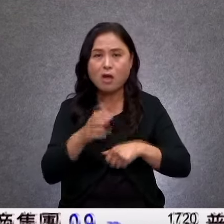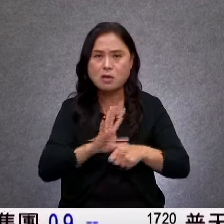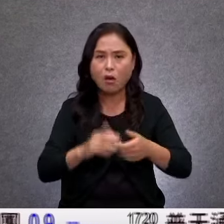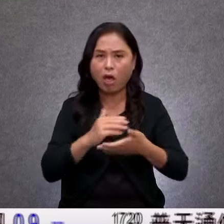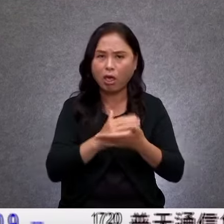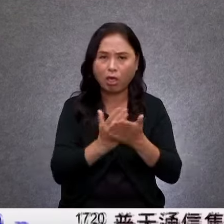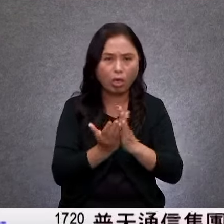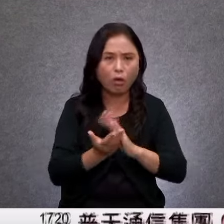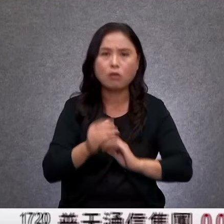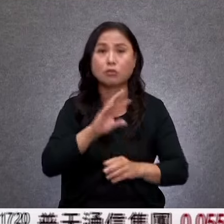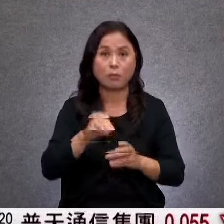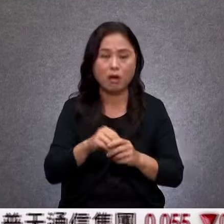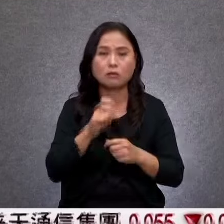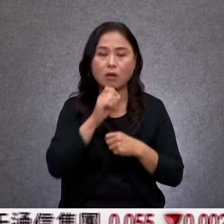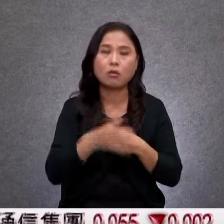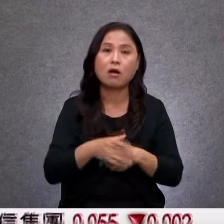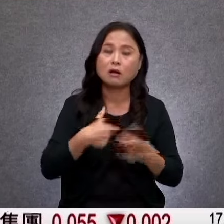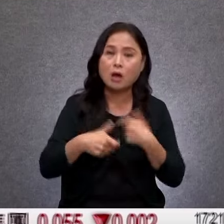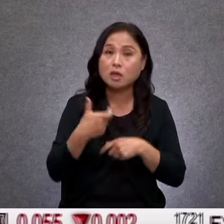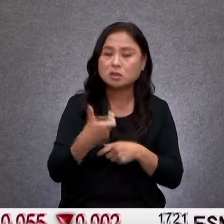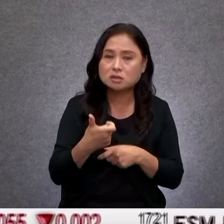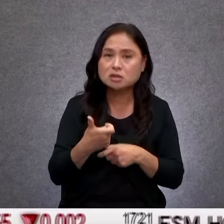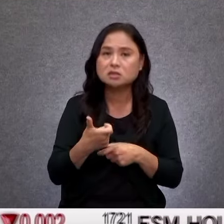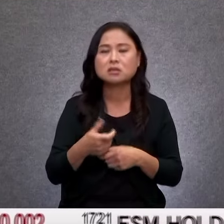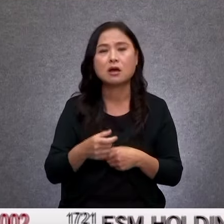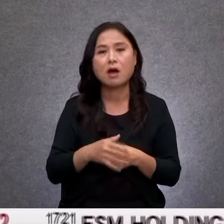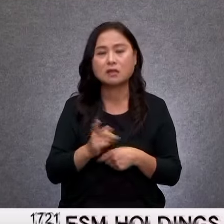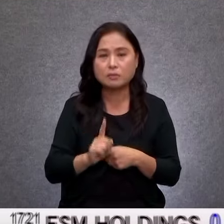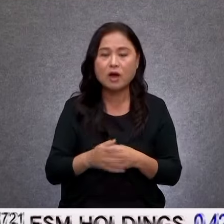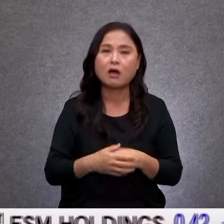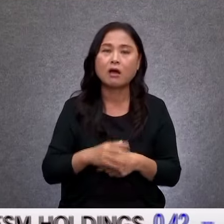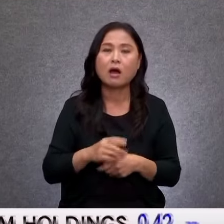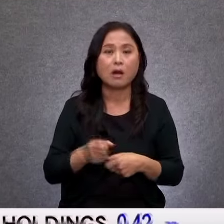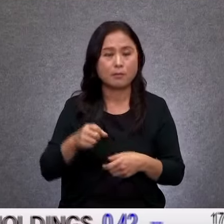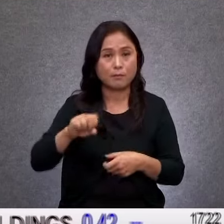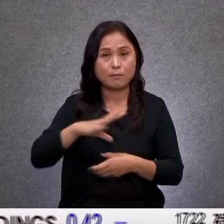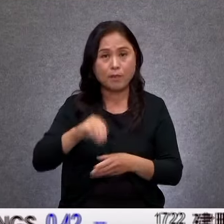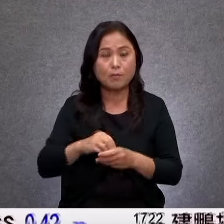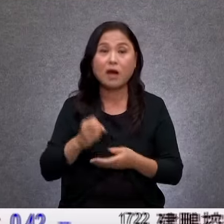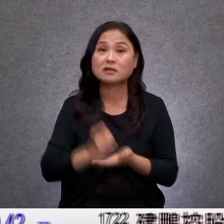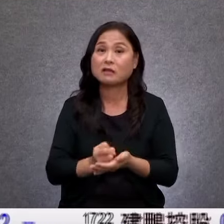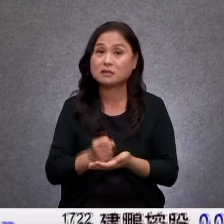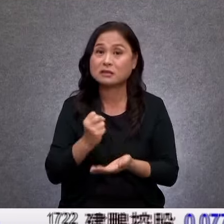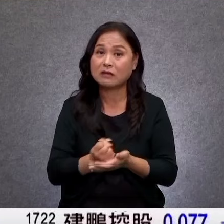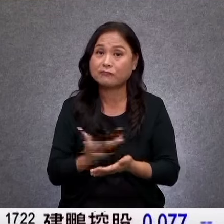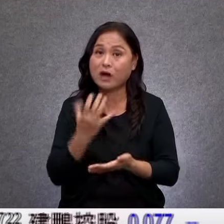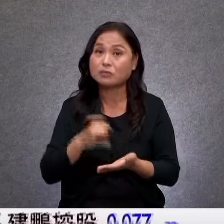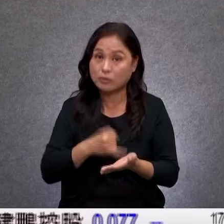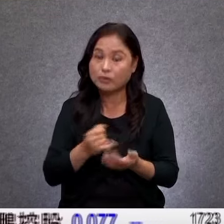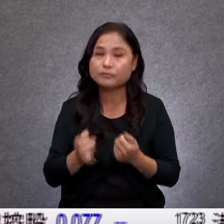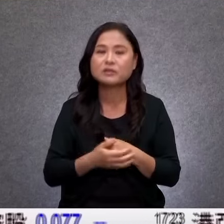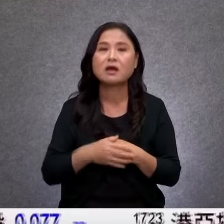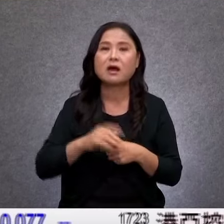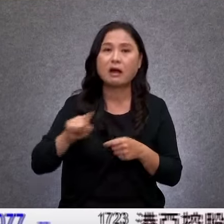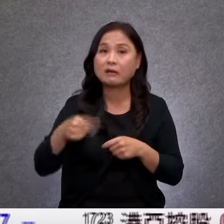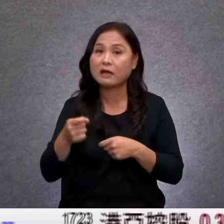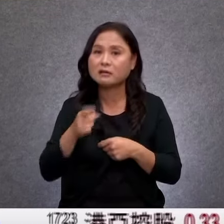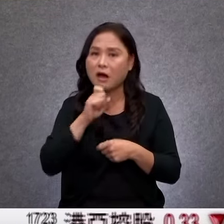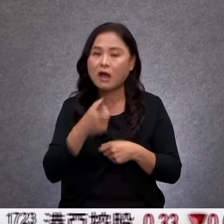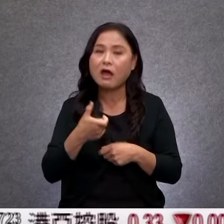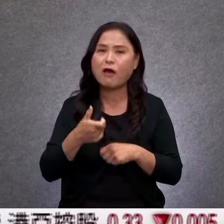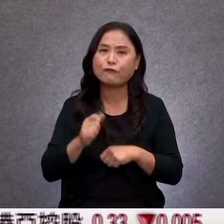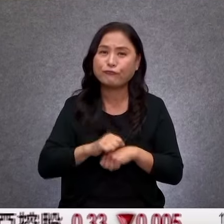性嗰度咧，影響佢嘅因素係好多嘅。交易成本係一個啦，咁當然交易成本裡面印花税係一個，但除